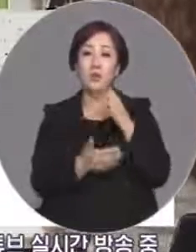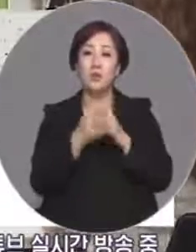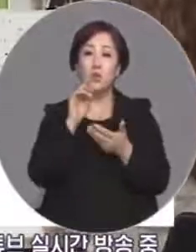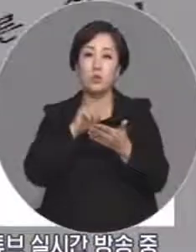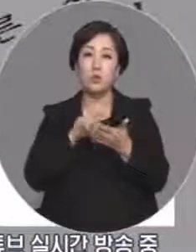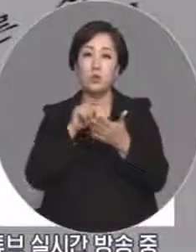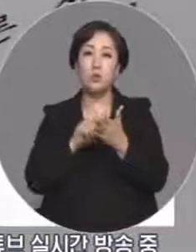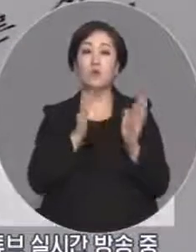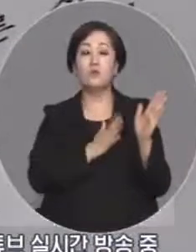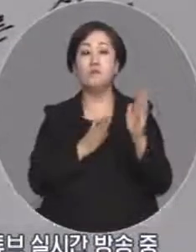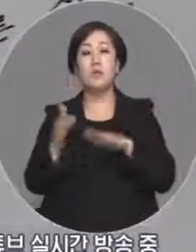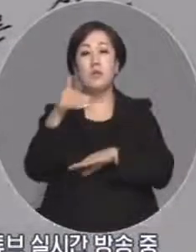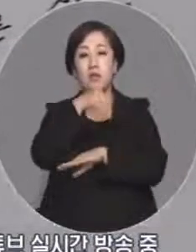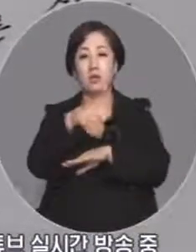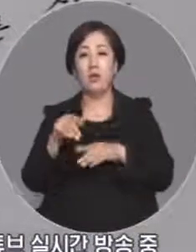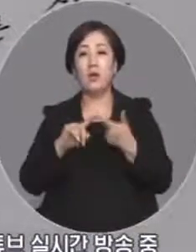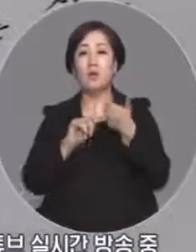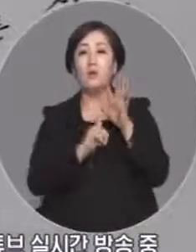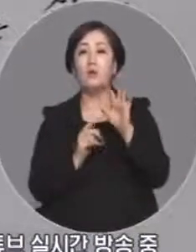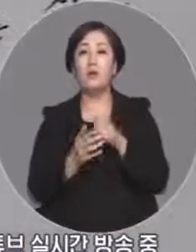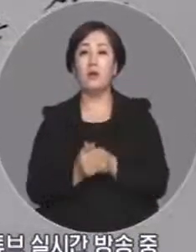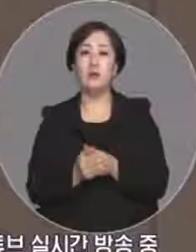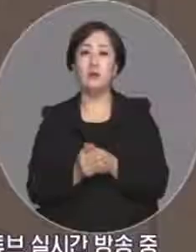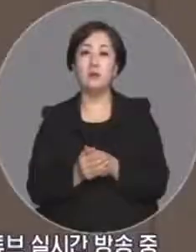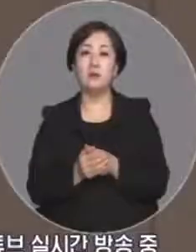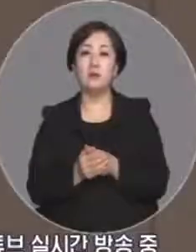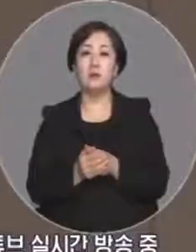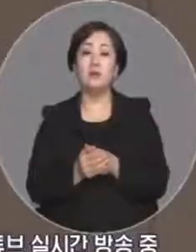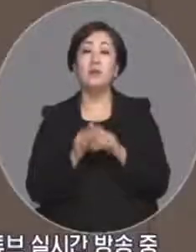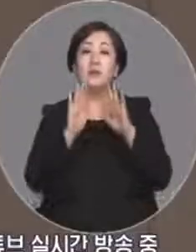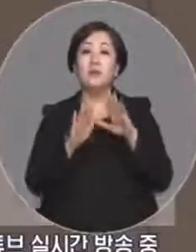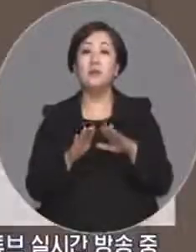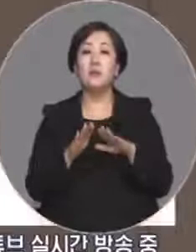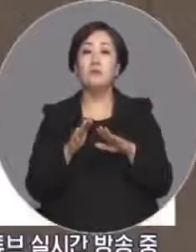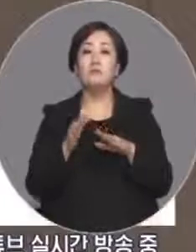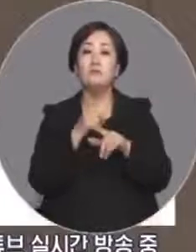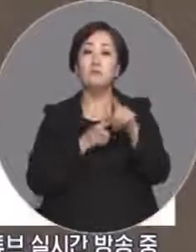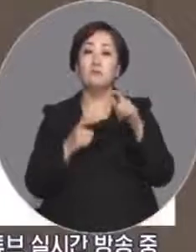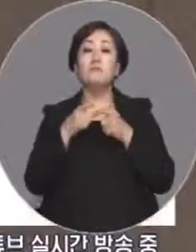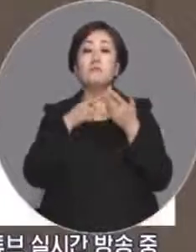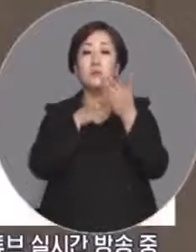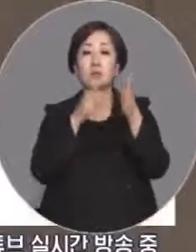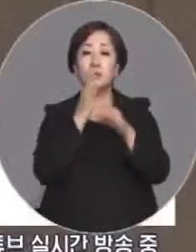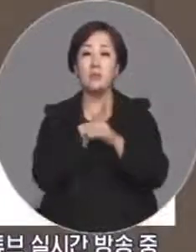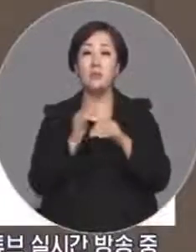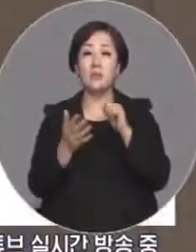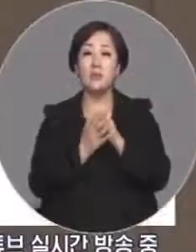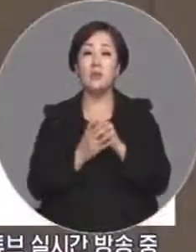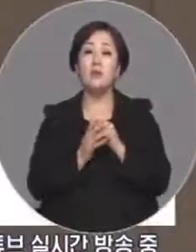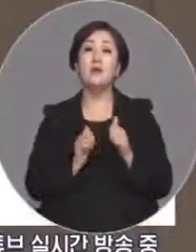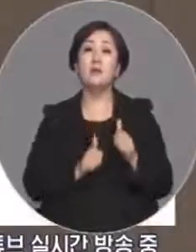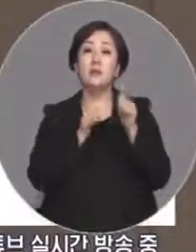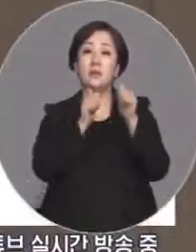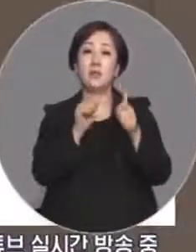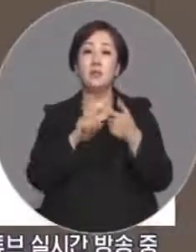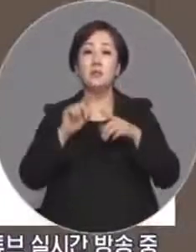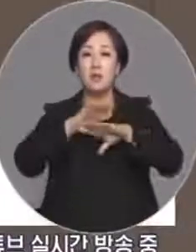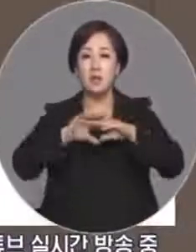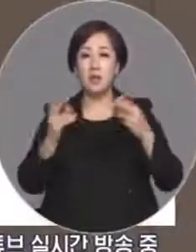신속한 처리 의지를 밝혔습니다. 추경 부결에 따른 시급한 현안 해결을